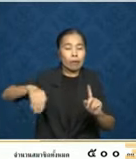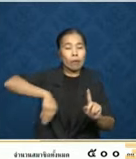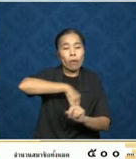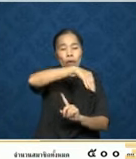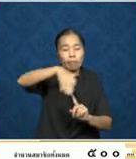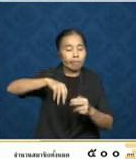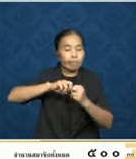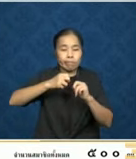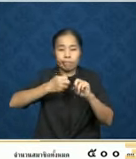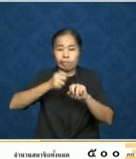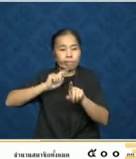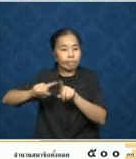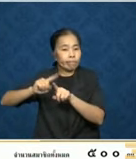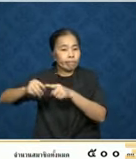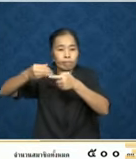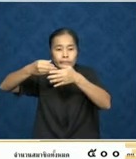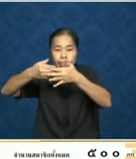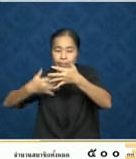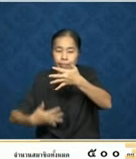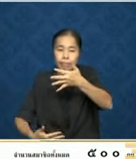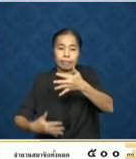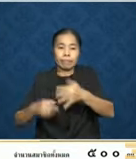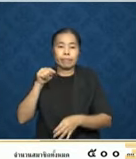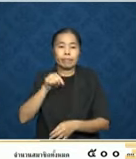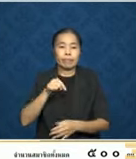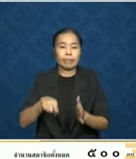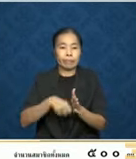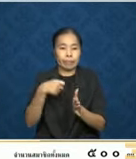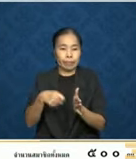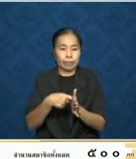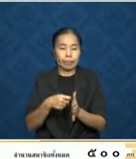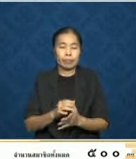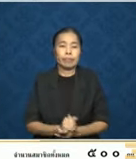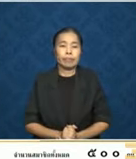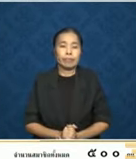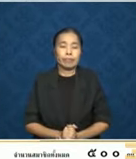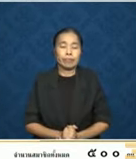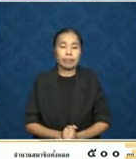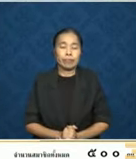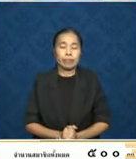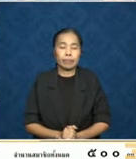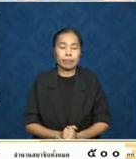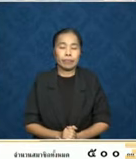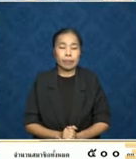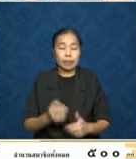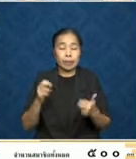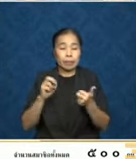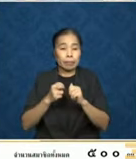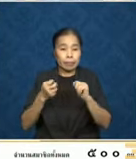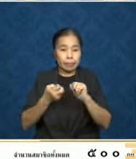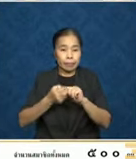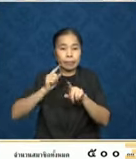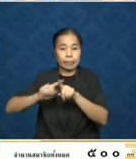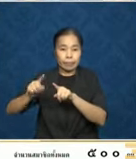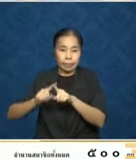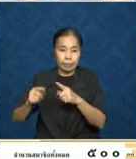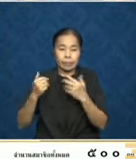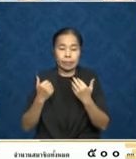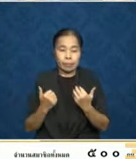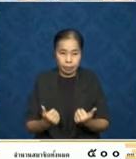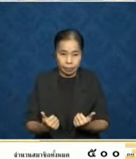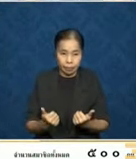ากมายนะคะที่เกิดจากบ่อขยะแห่งนี้ดิฉันขอเรียนต่อท่านประธานนะคะปัญหาต่างๆที่เกิดขึ้นนี้จาก